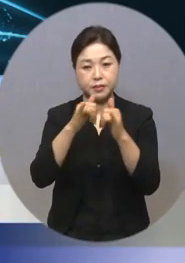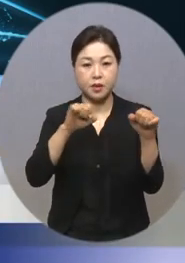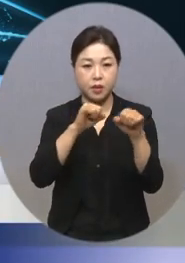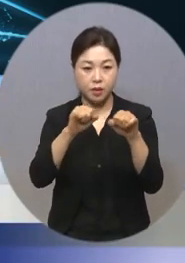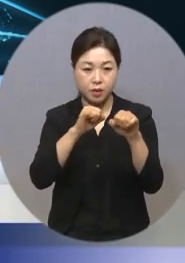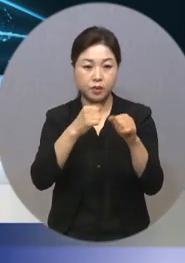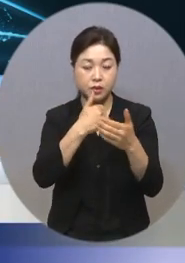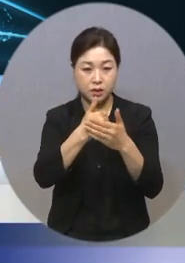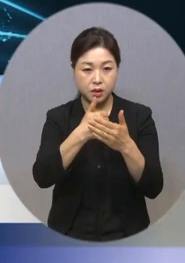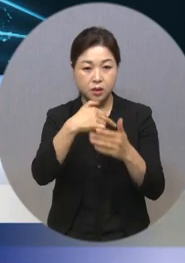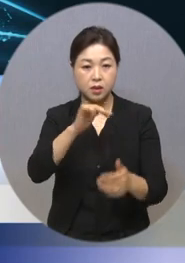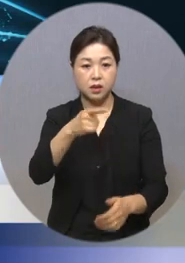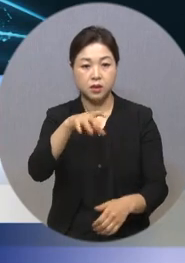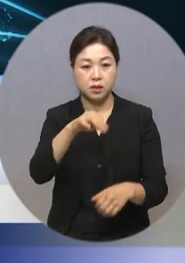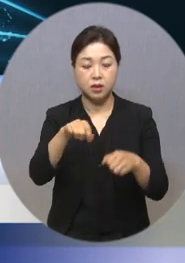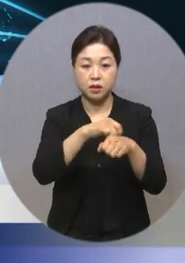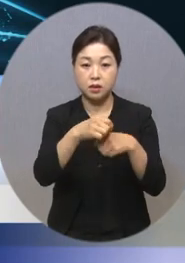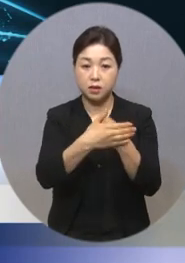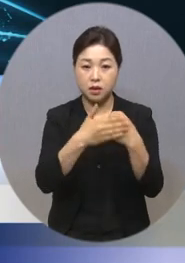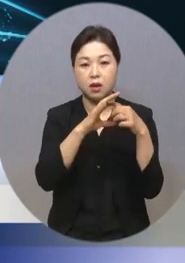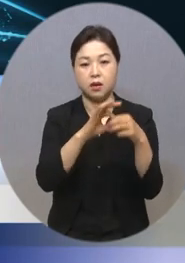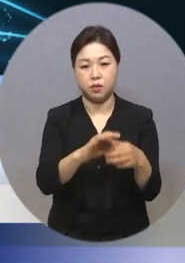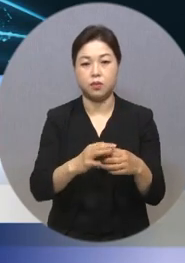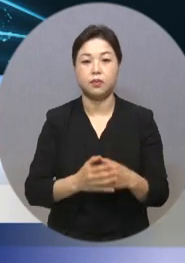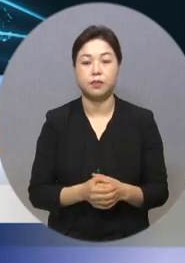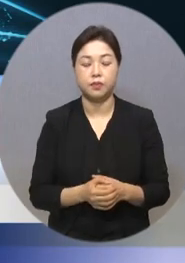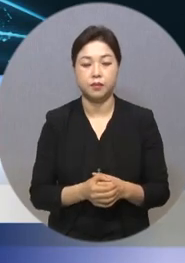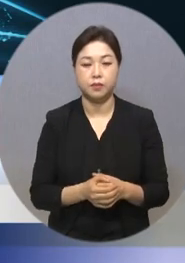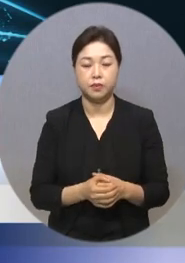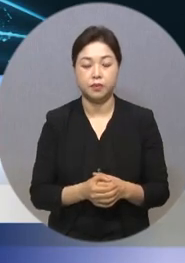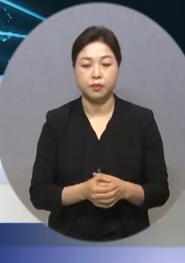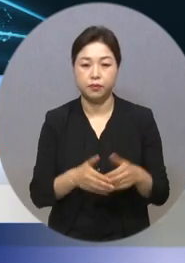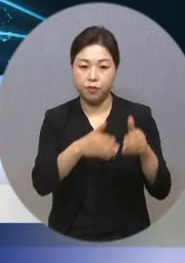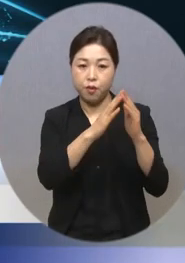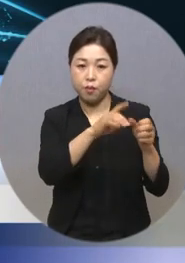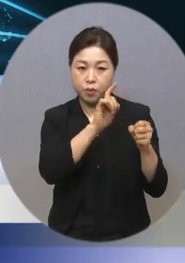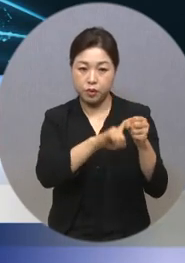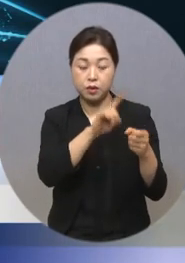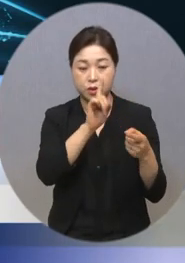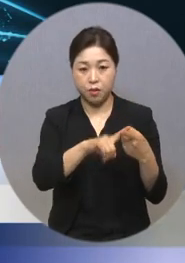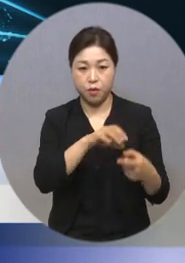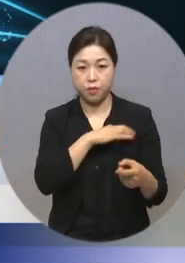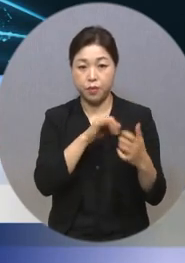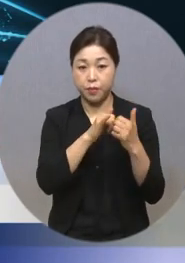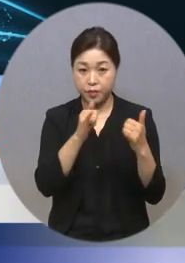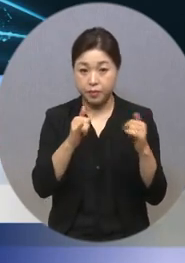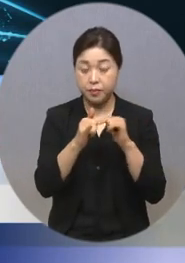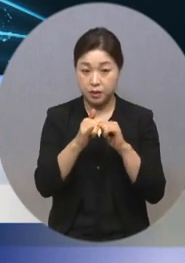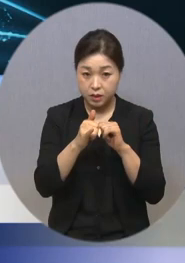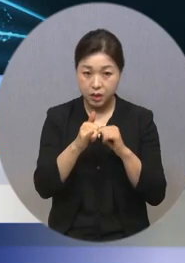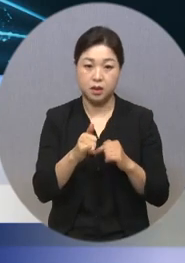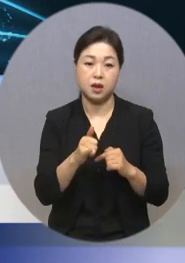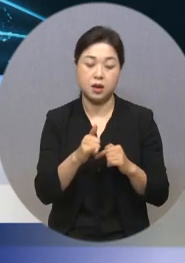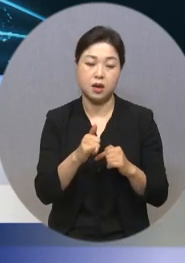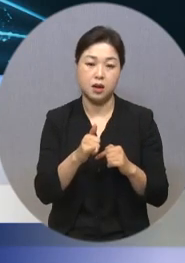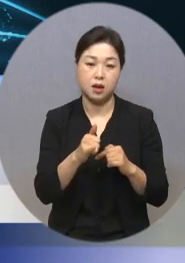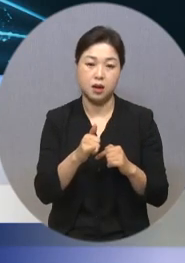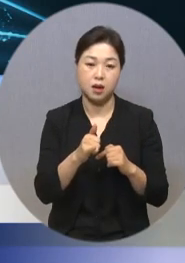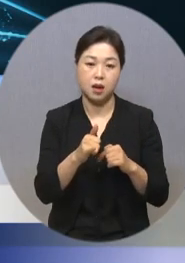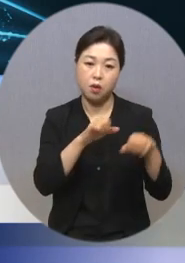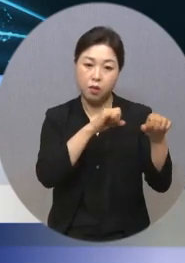삼정 등 내가 계속 유지됩니다 도입 취지를 살려 수급자의 급여 이용권을 보호하기 위한